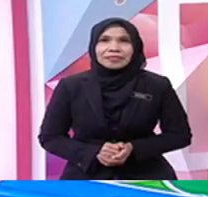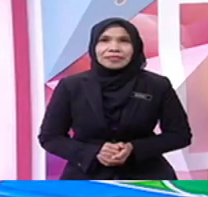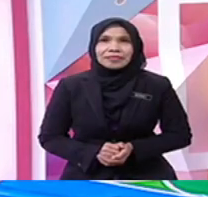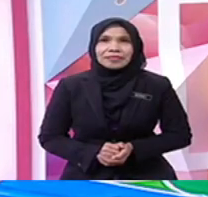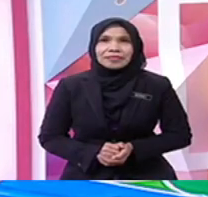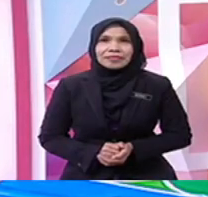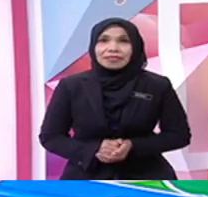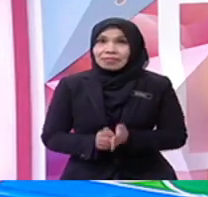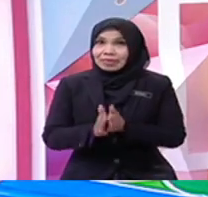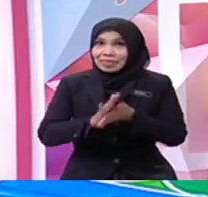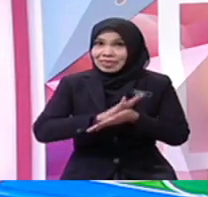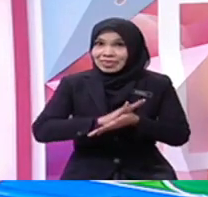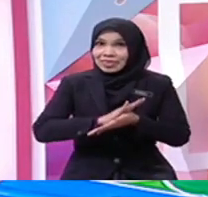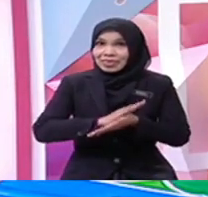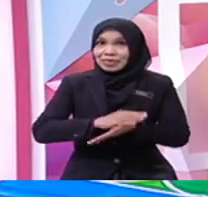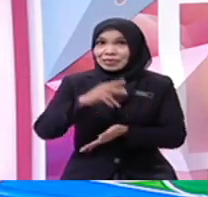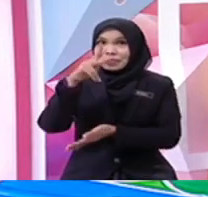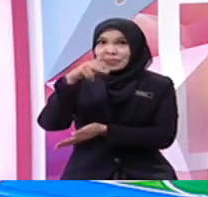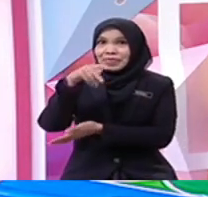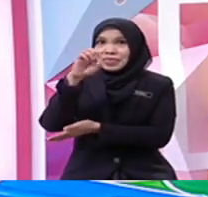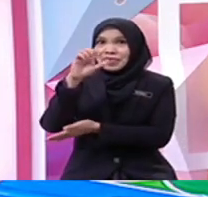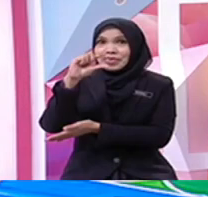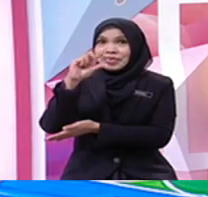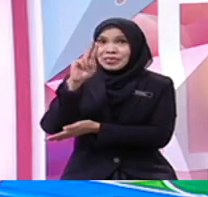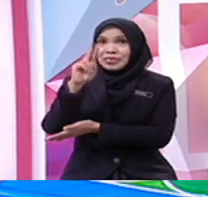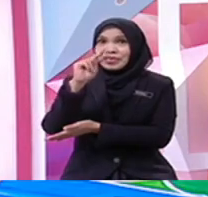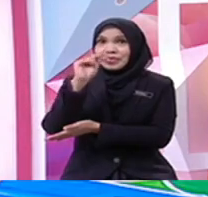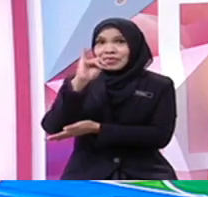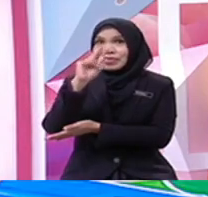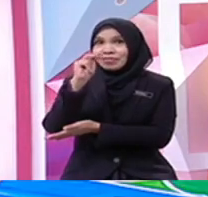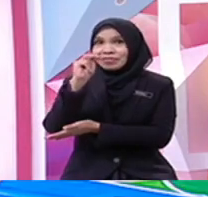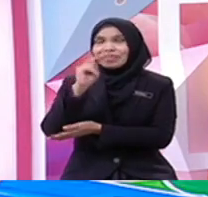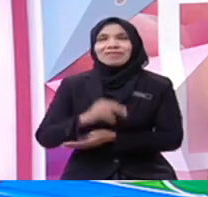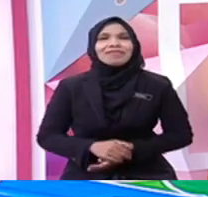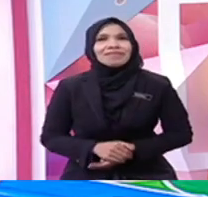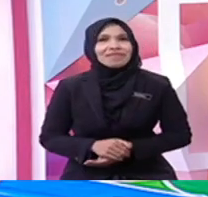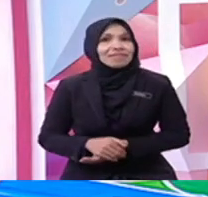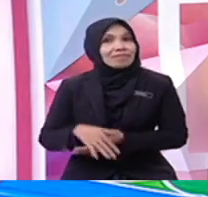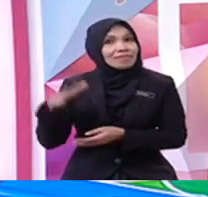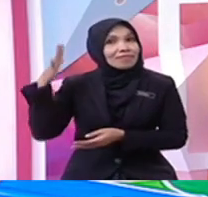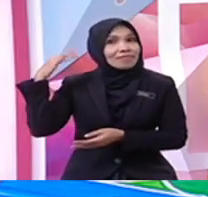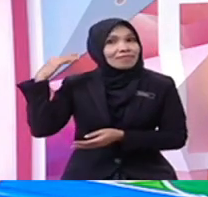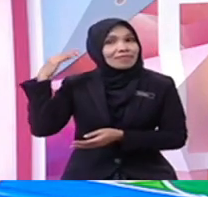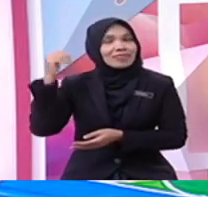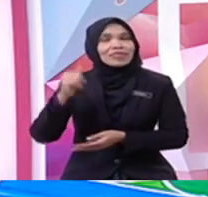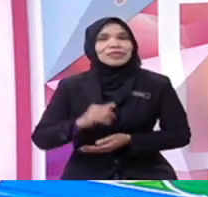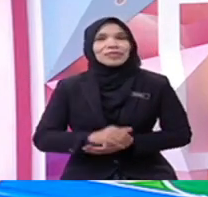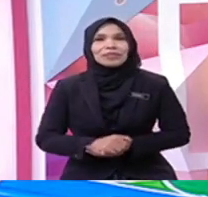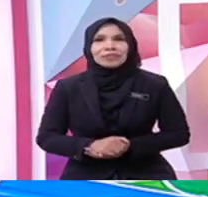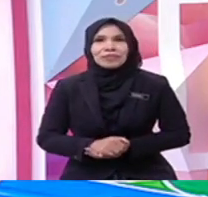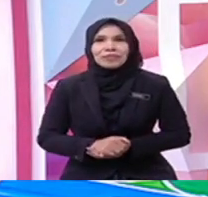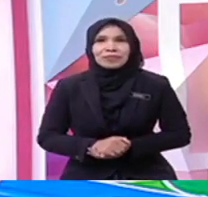Ini dia rezeki tadi masih Hai